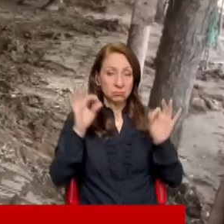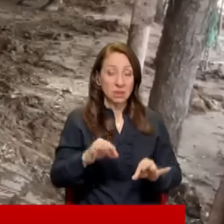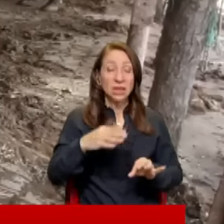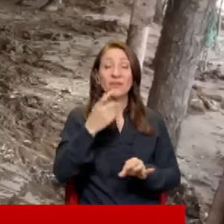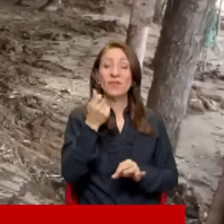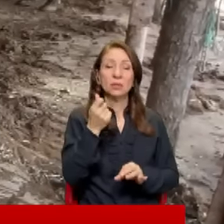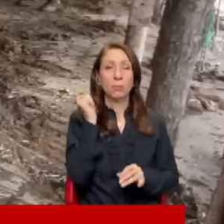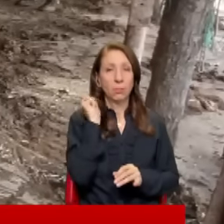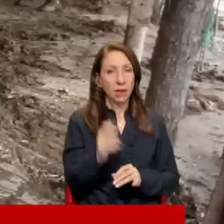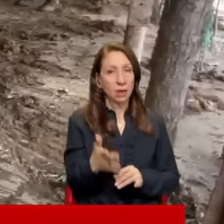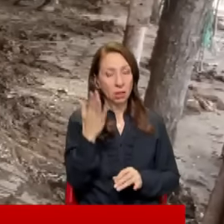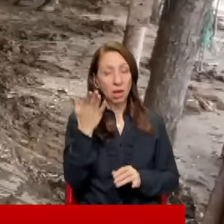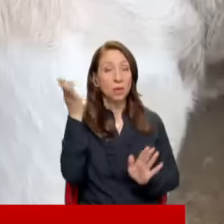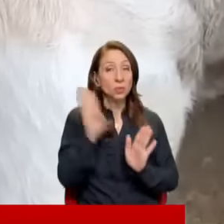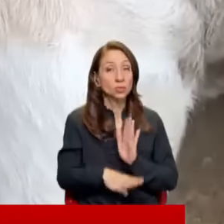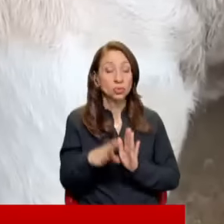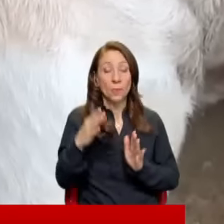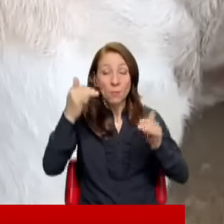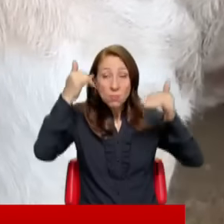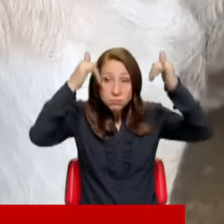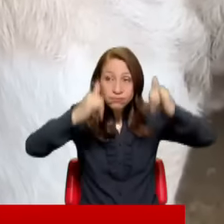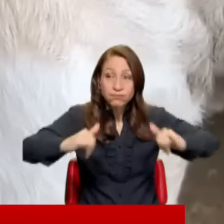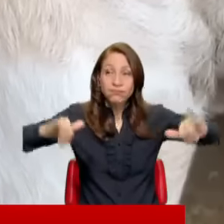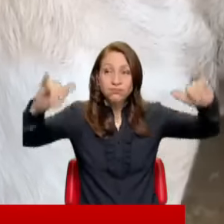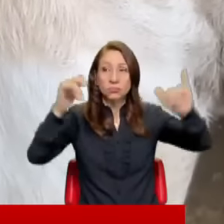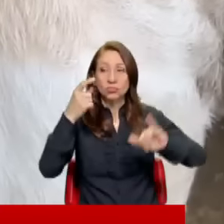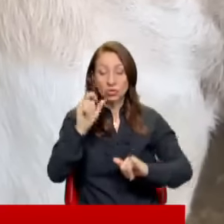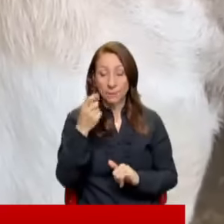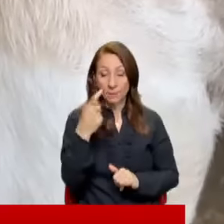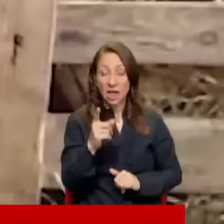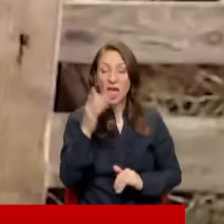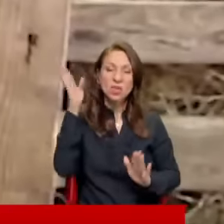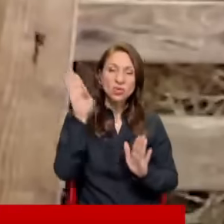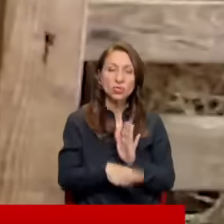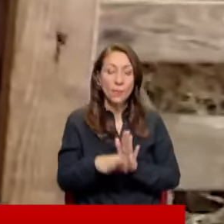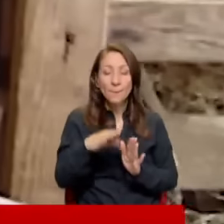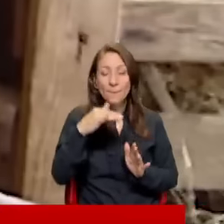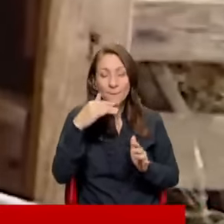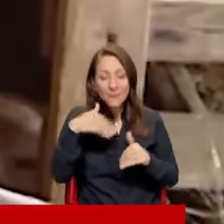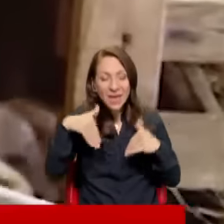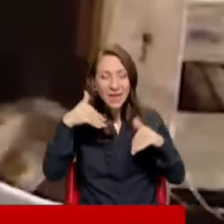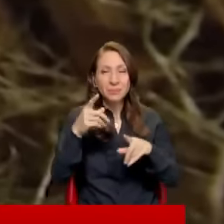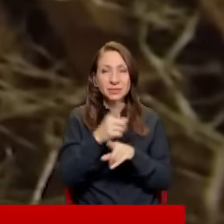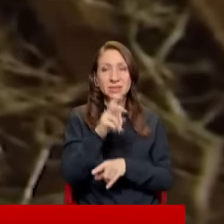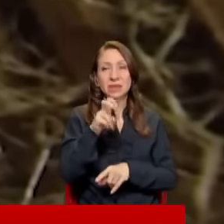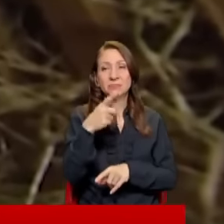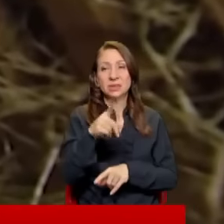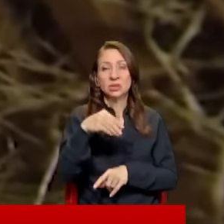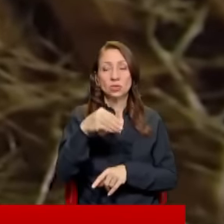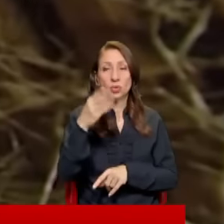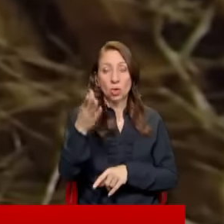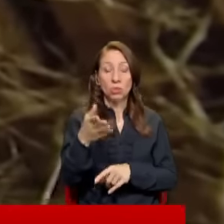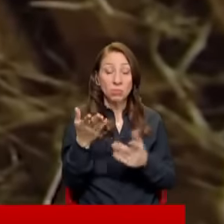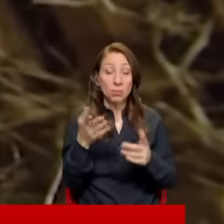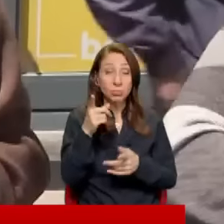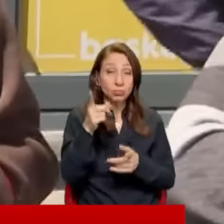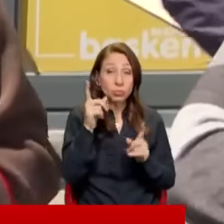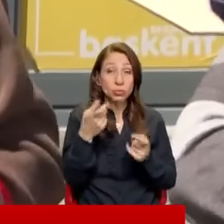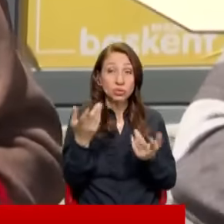fiyatları ise cep yakıyor en ucuz büyükbaş 90.000 ladan en ucuz küçükbaşa 8.000 ladan satılıyor Tabii